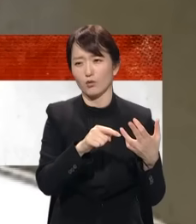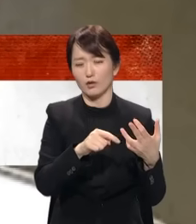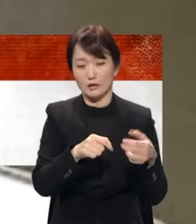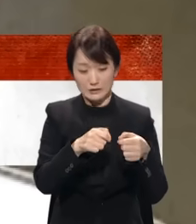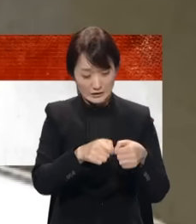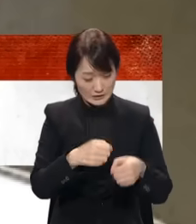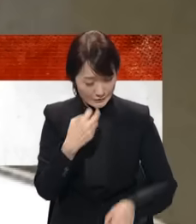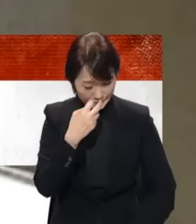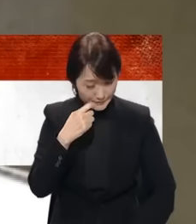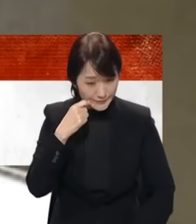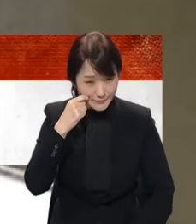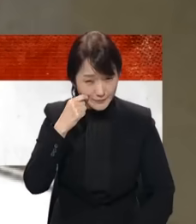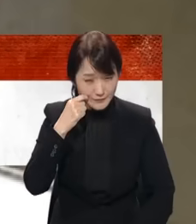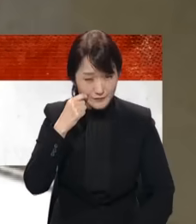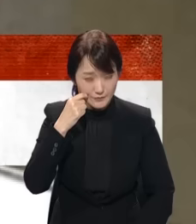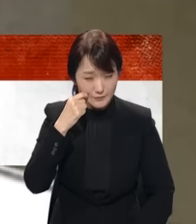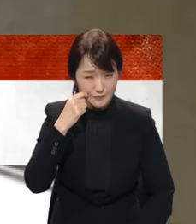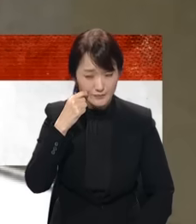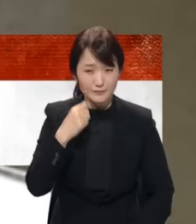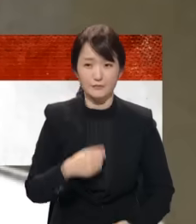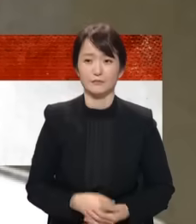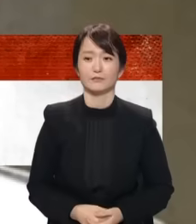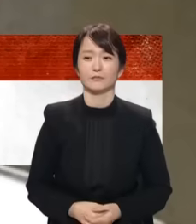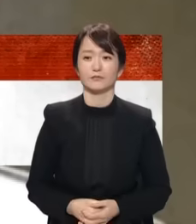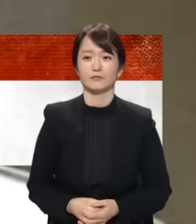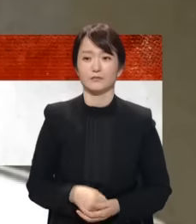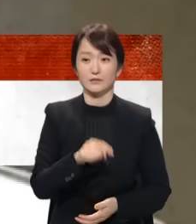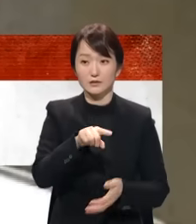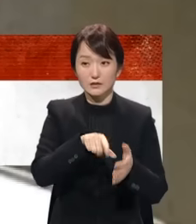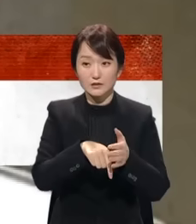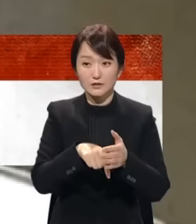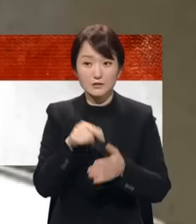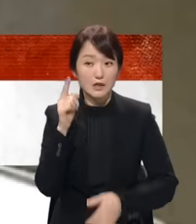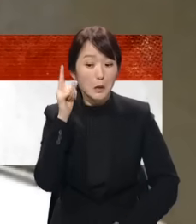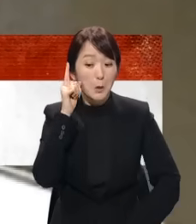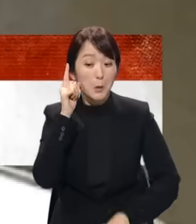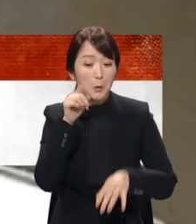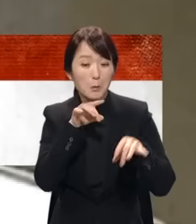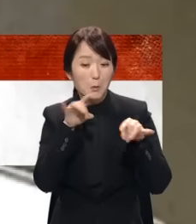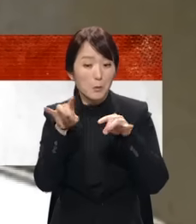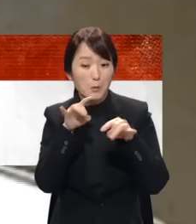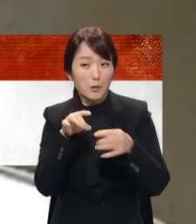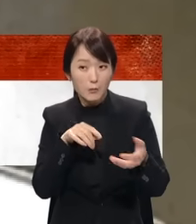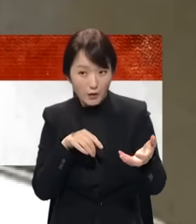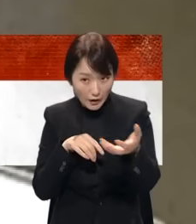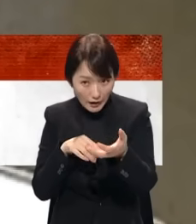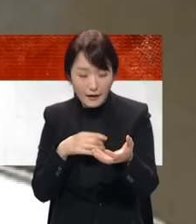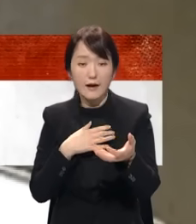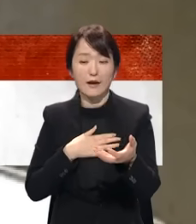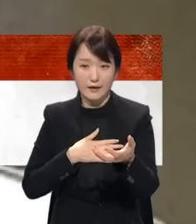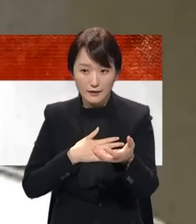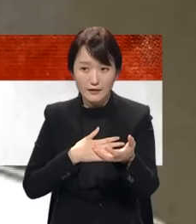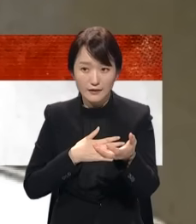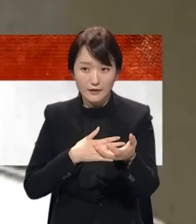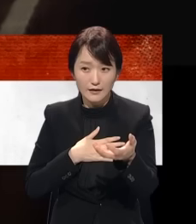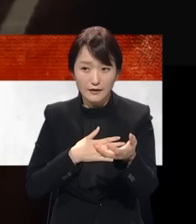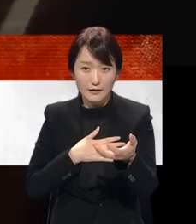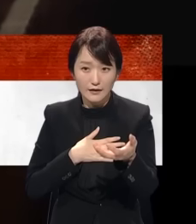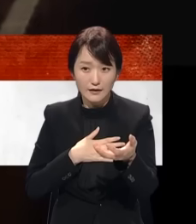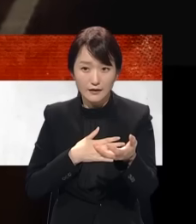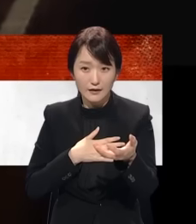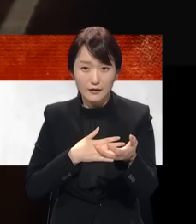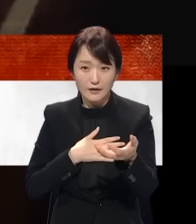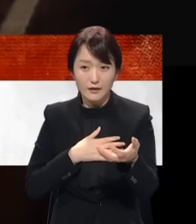시작을 못 하고 일단 핸드폰이 약간 움직였어요. 지지국이. 그래서 아, 이동했구나 하는 순간에 그